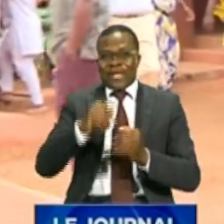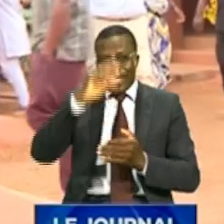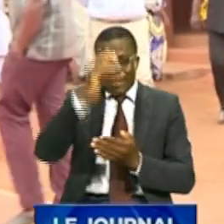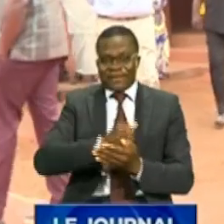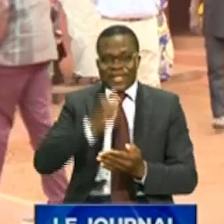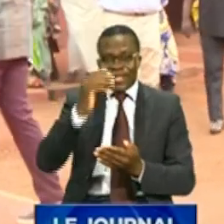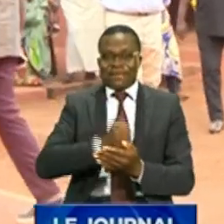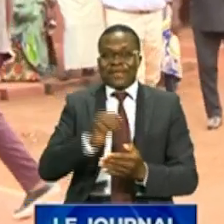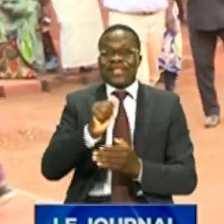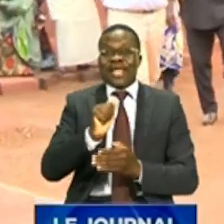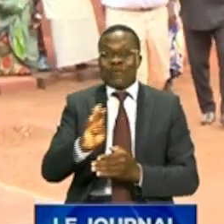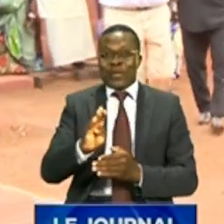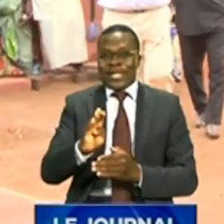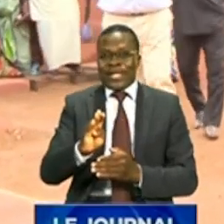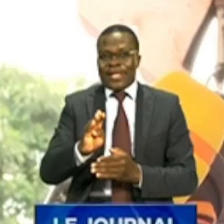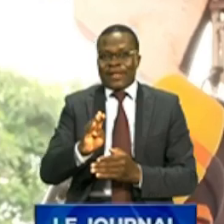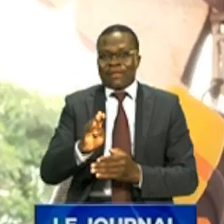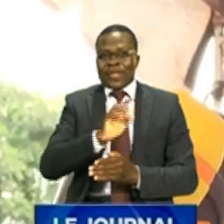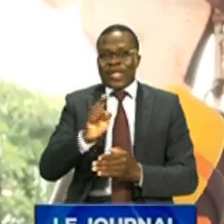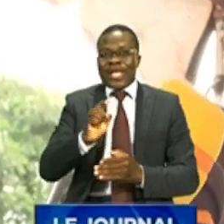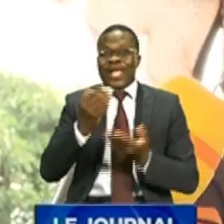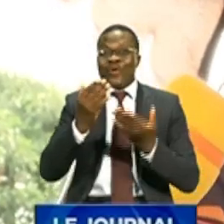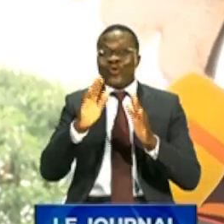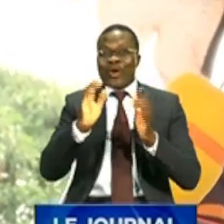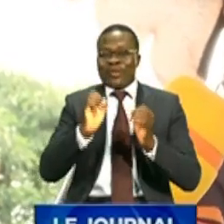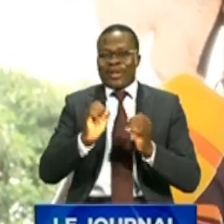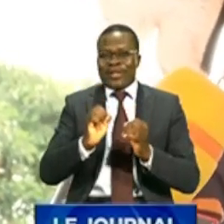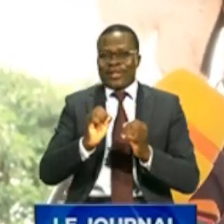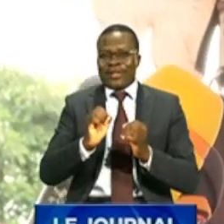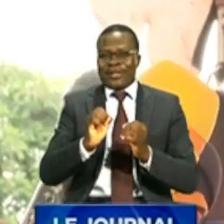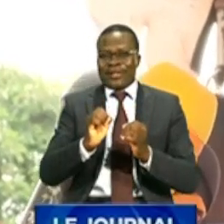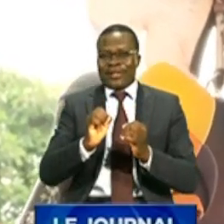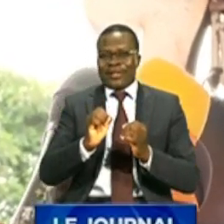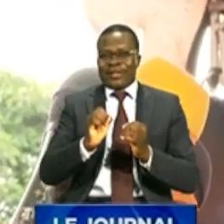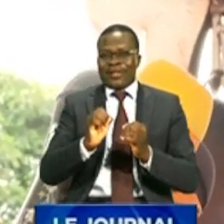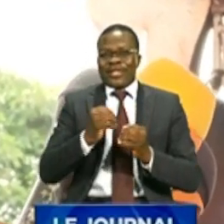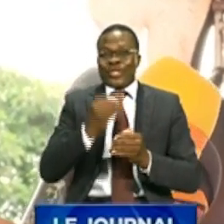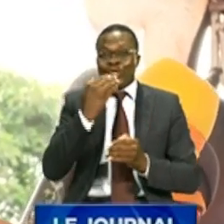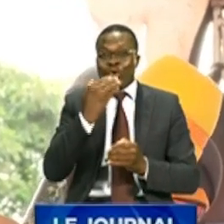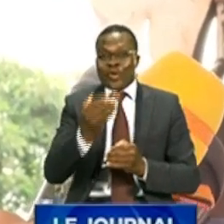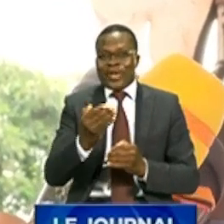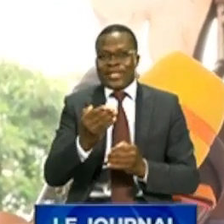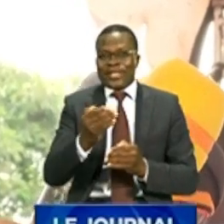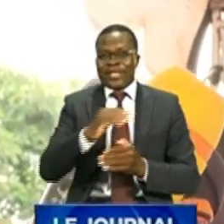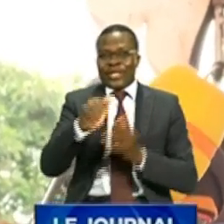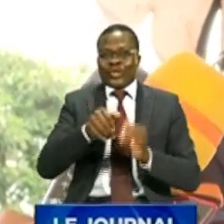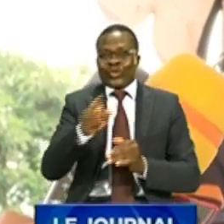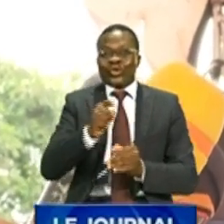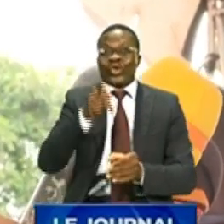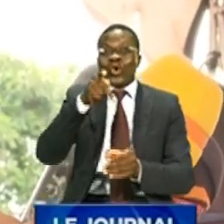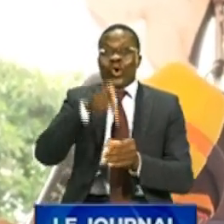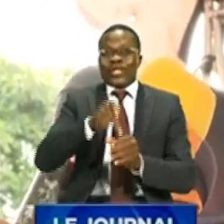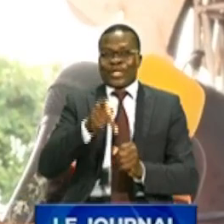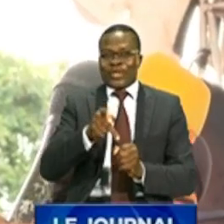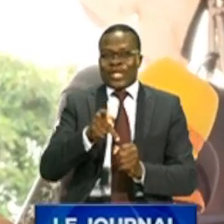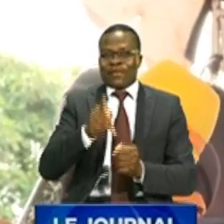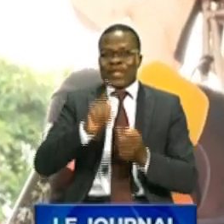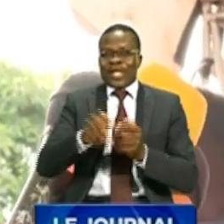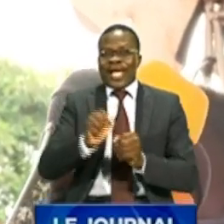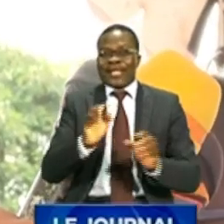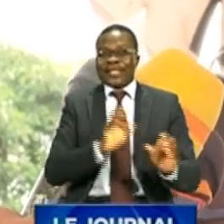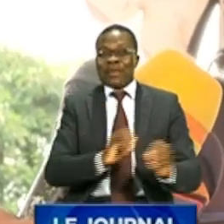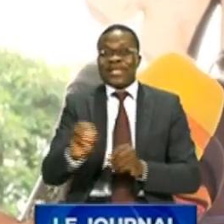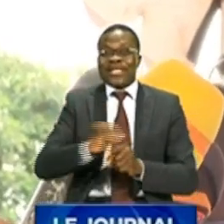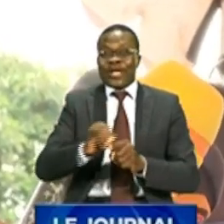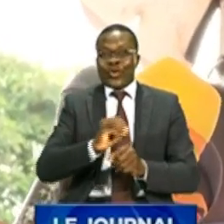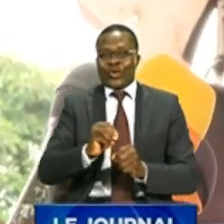fils d'Abomey est louable. Je remercie tous ceux qui ont contribué à sa mise en